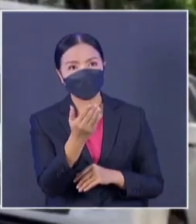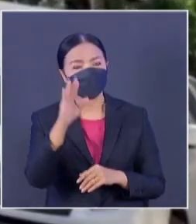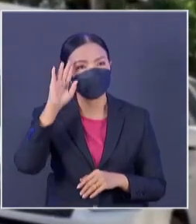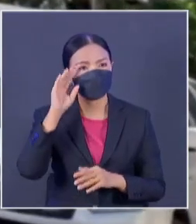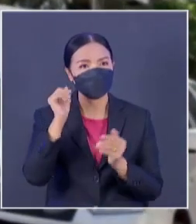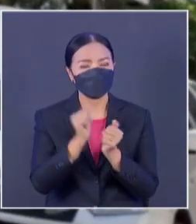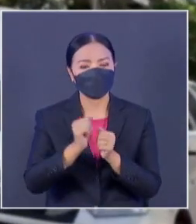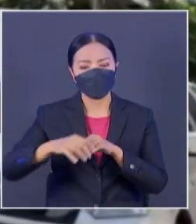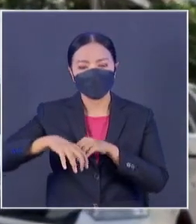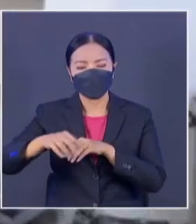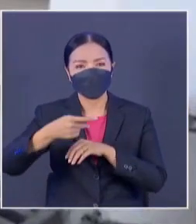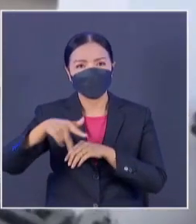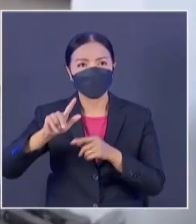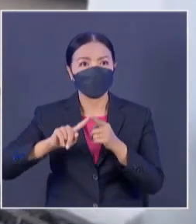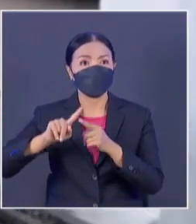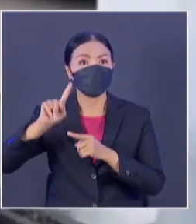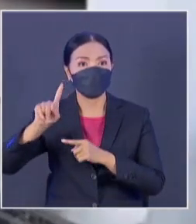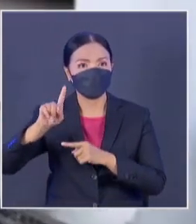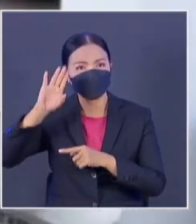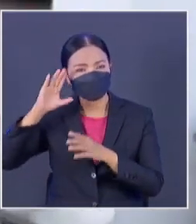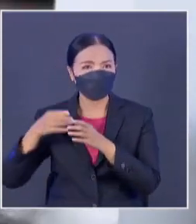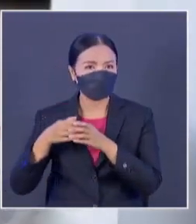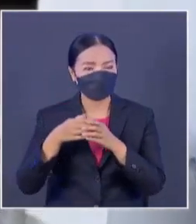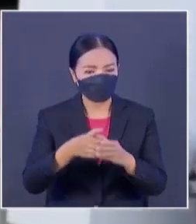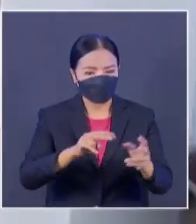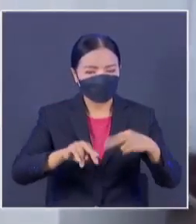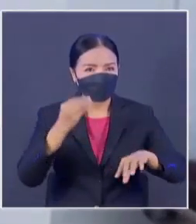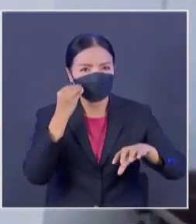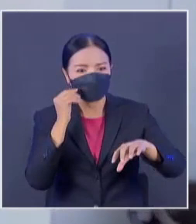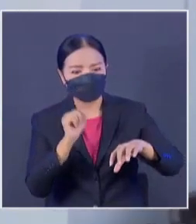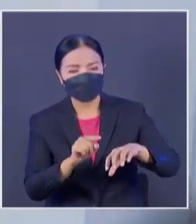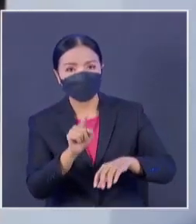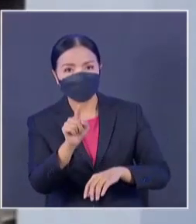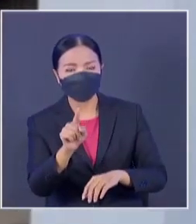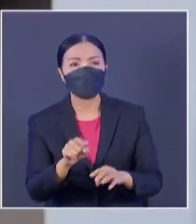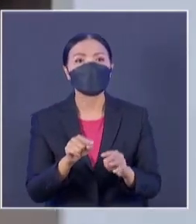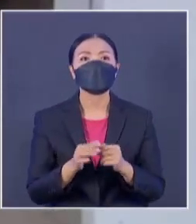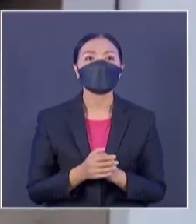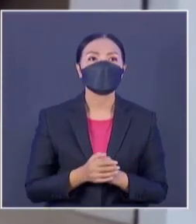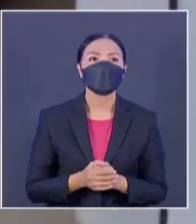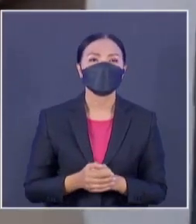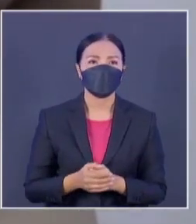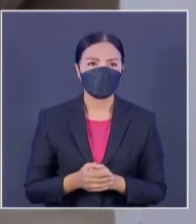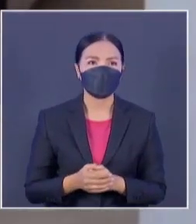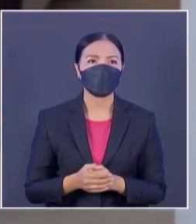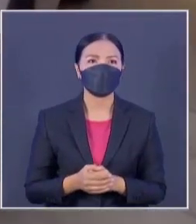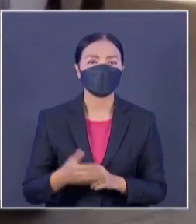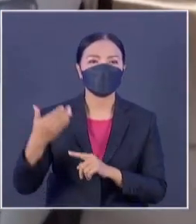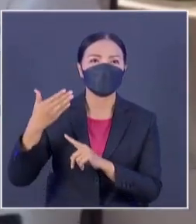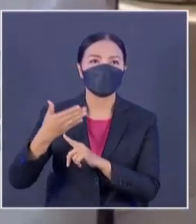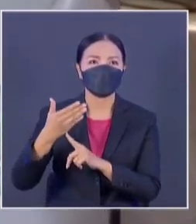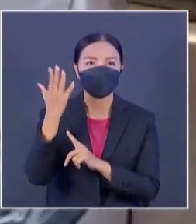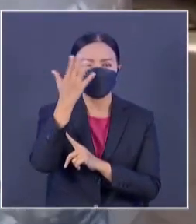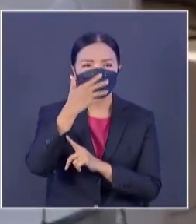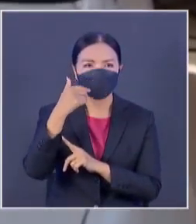รวจภูธรภาค1ได้นำกำลังเข้าไปตรวจค้นที่บ้านหลังหนึ่งนะครับที่หมู่บ้านในซอยงามวงวาน23ต